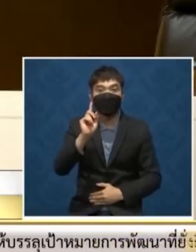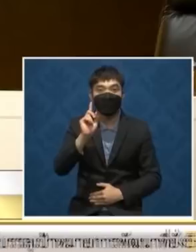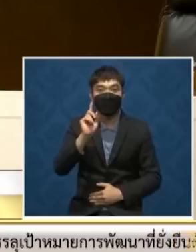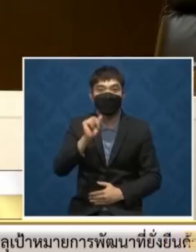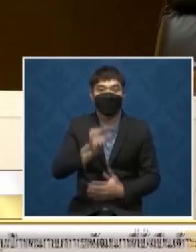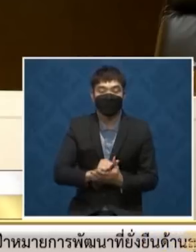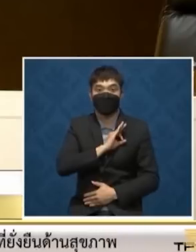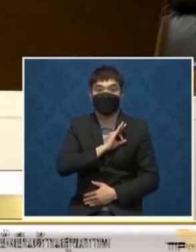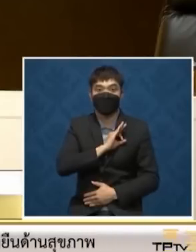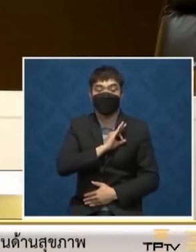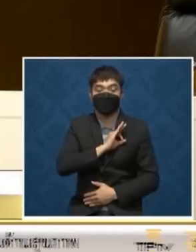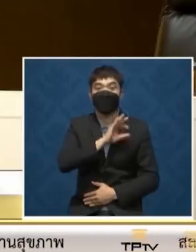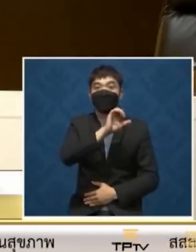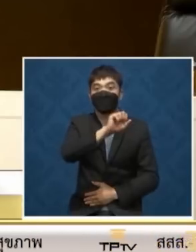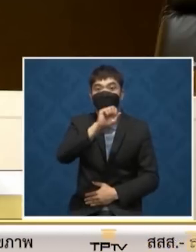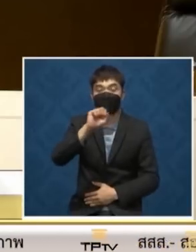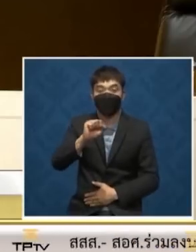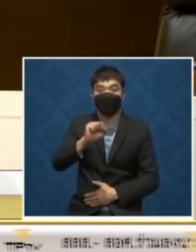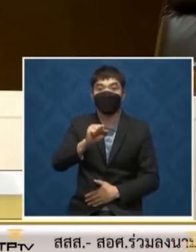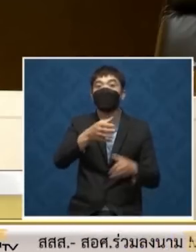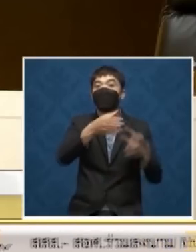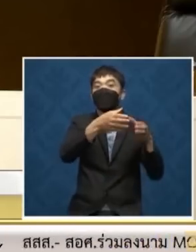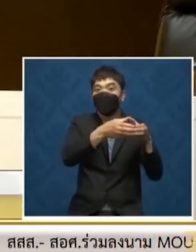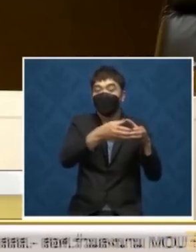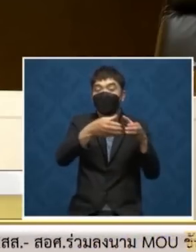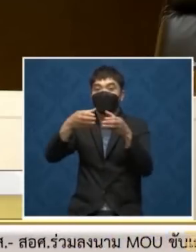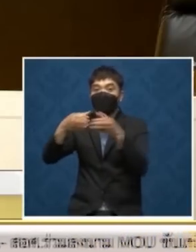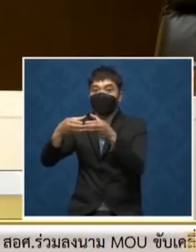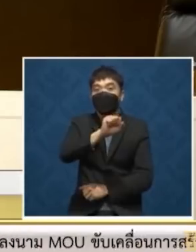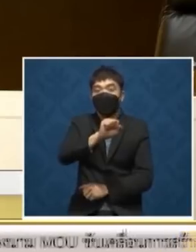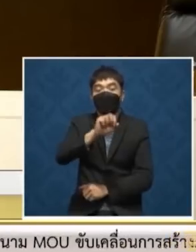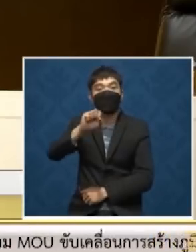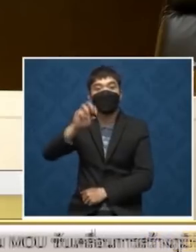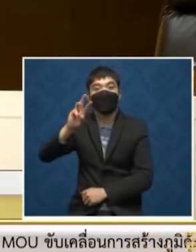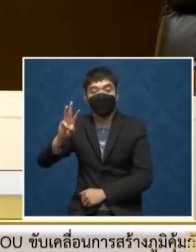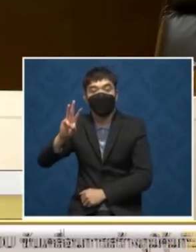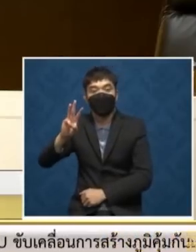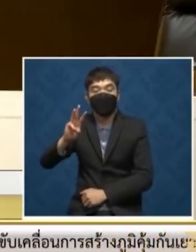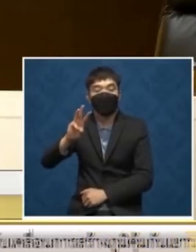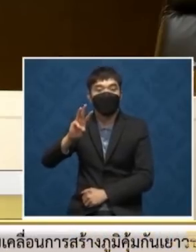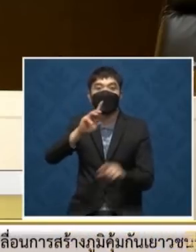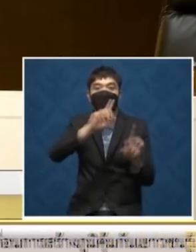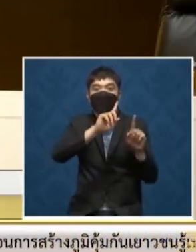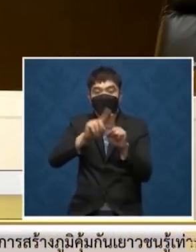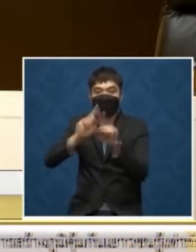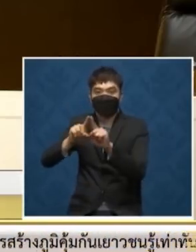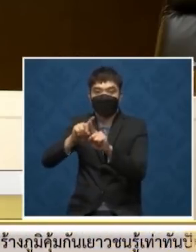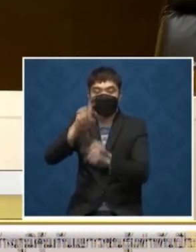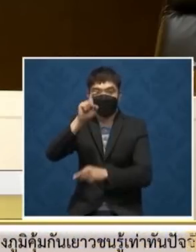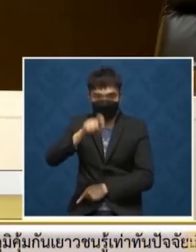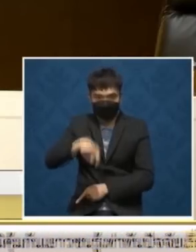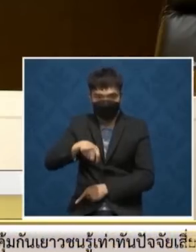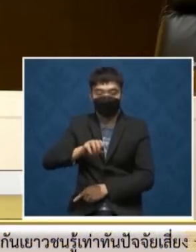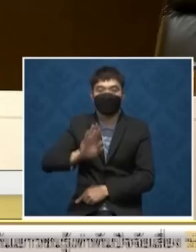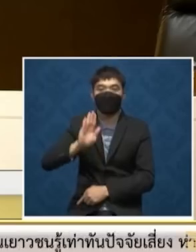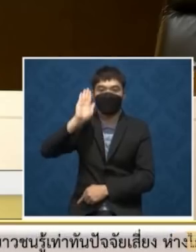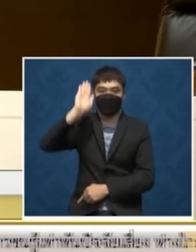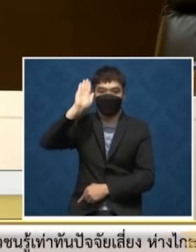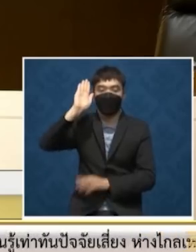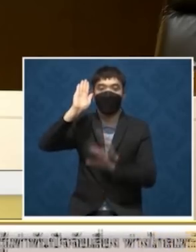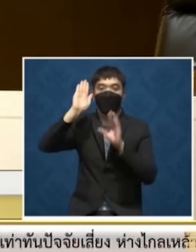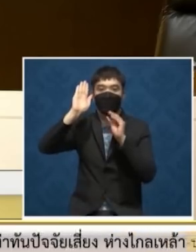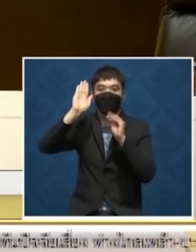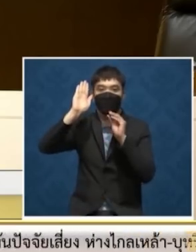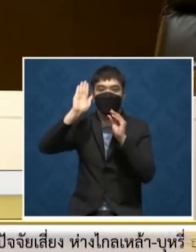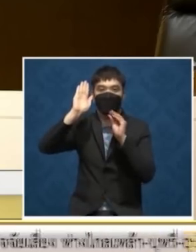เป็นประธานการประชุมวันนี้นะคะก็มีการนำบรรดาส.สนะคะทั้งหมดลุกขึ้นปฏิญาณตนเพื่อที่